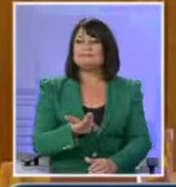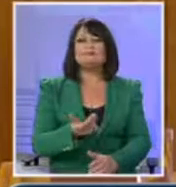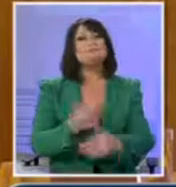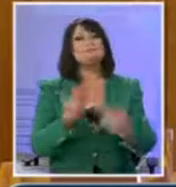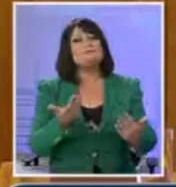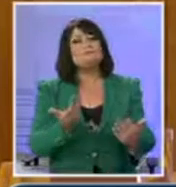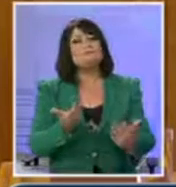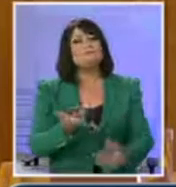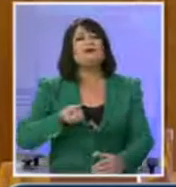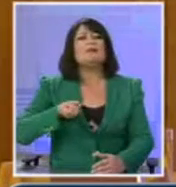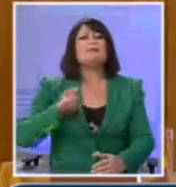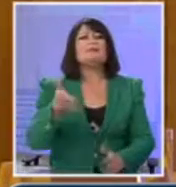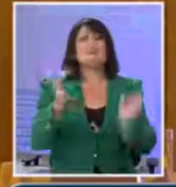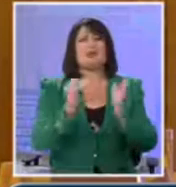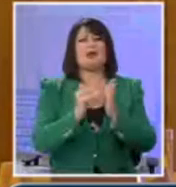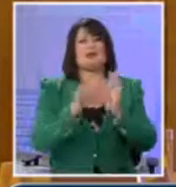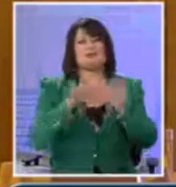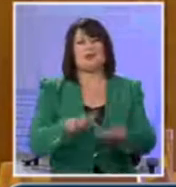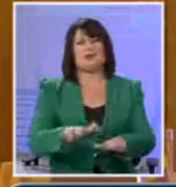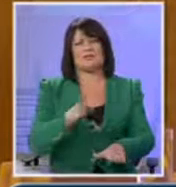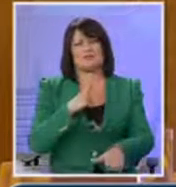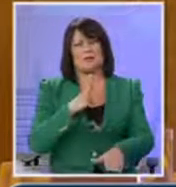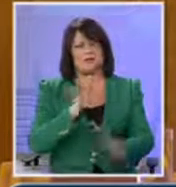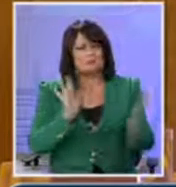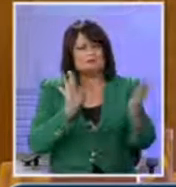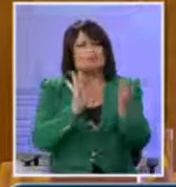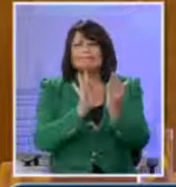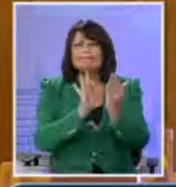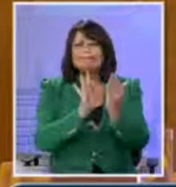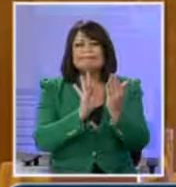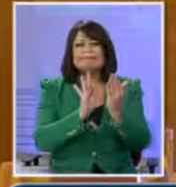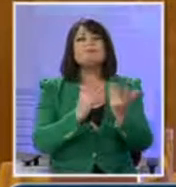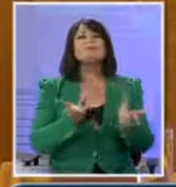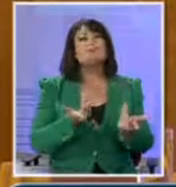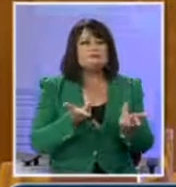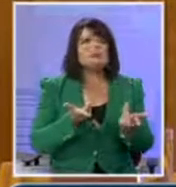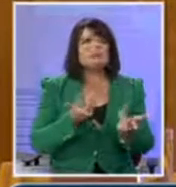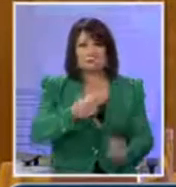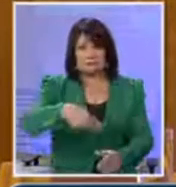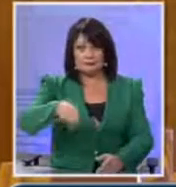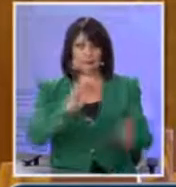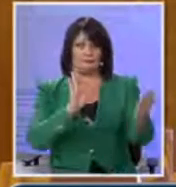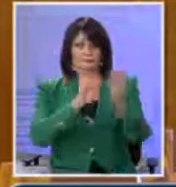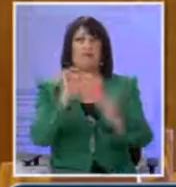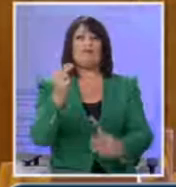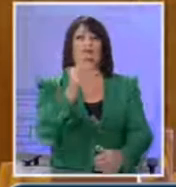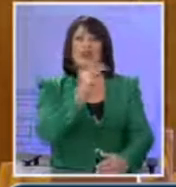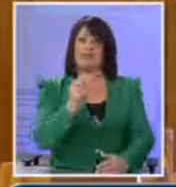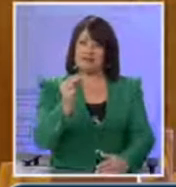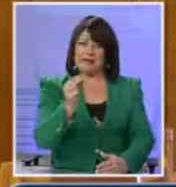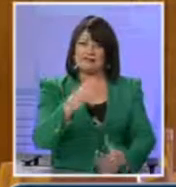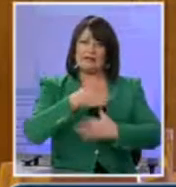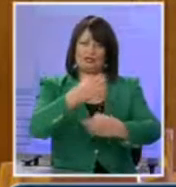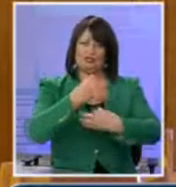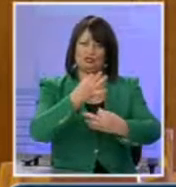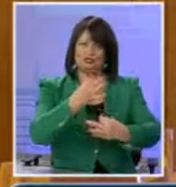Απέναντι στους εκατοντάδες χιλιάδες άνεργους συμπολίτες μας, αλλά και απέναντι σε εσάς, τους βουλευτές που τους